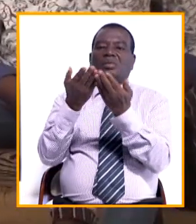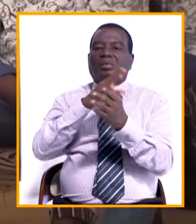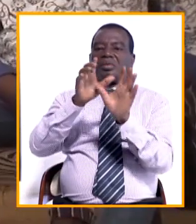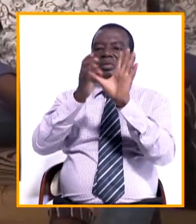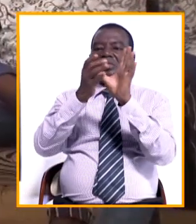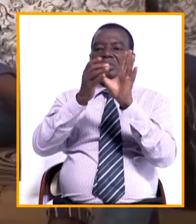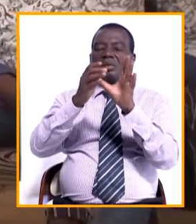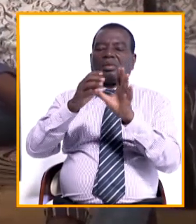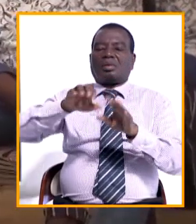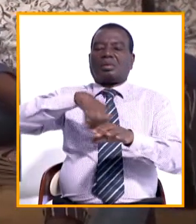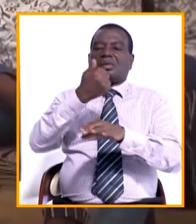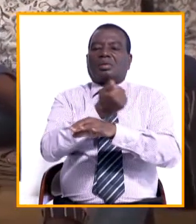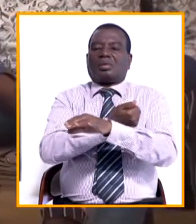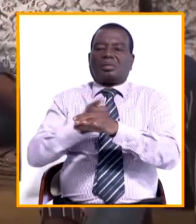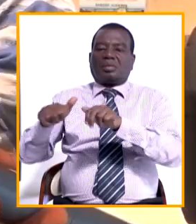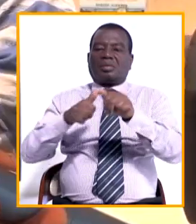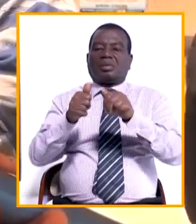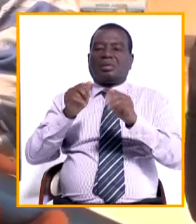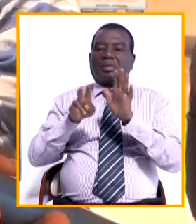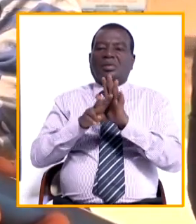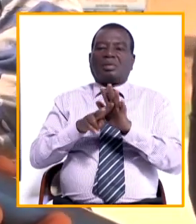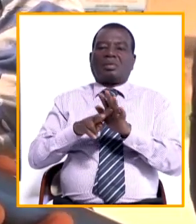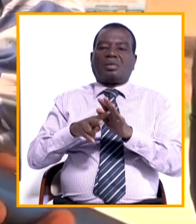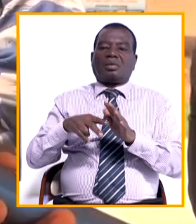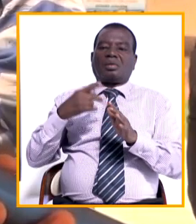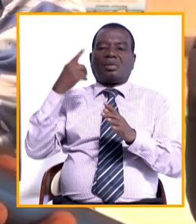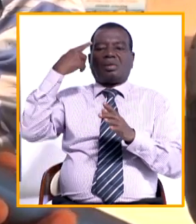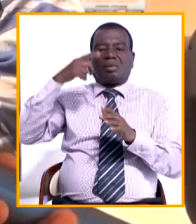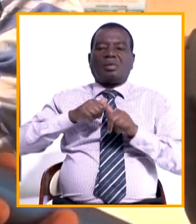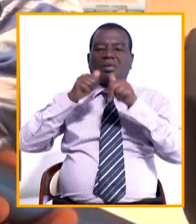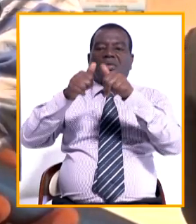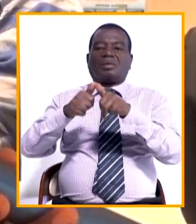Les autorités administratives ne sont pas en reste.